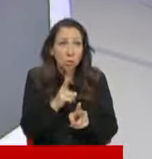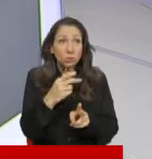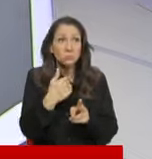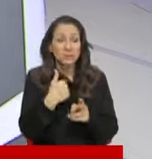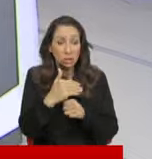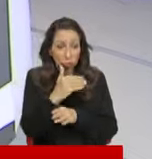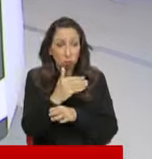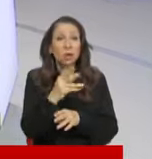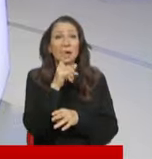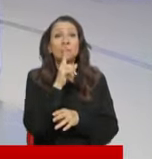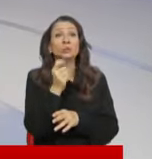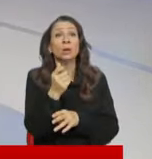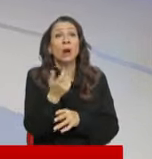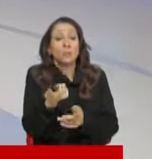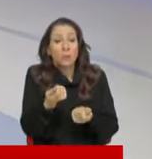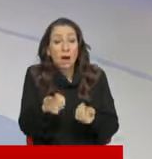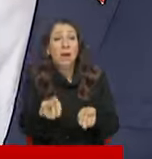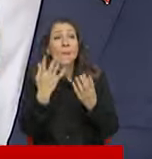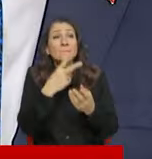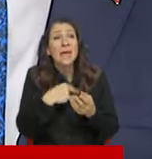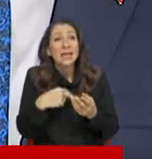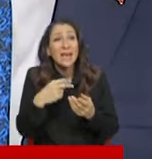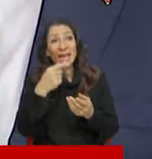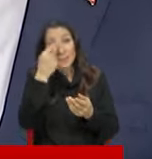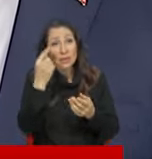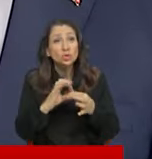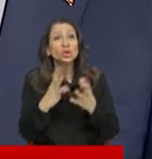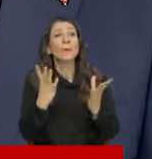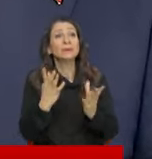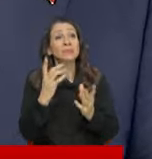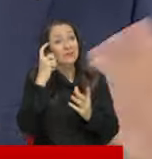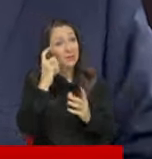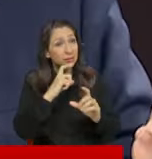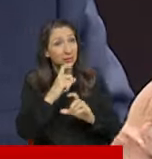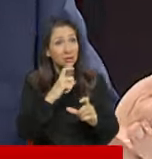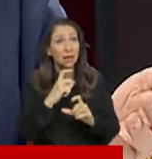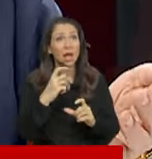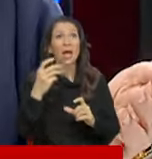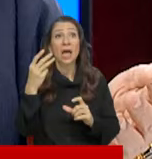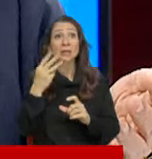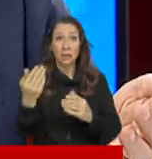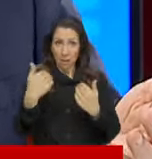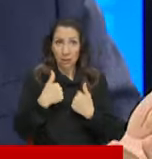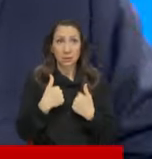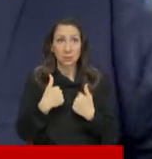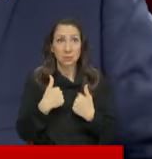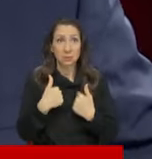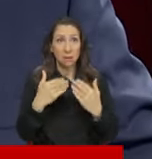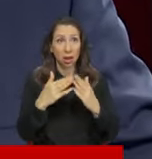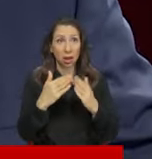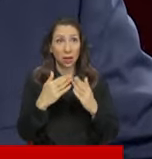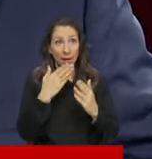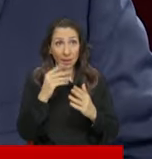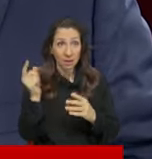Biz zaten yaşıyoruz 200 lira ya Bunu bir belediye imkanıyla çözemez misiniz hem istihdam sağ nere gelsin evlere